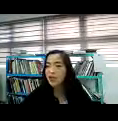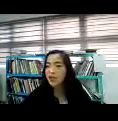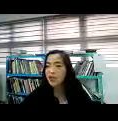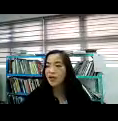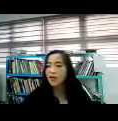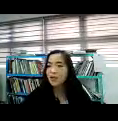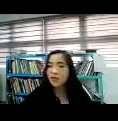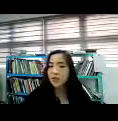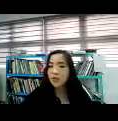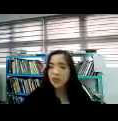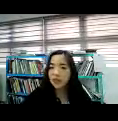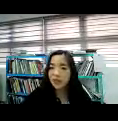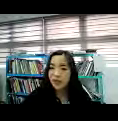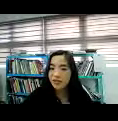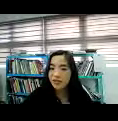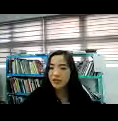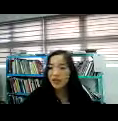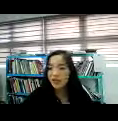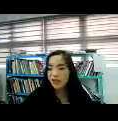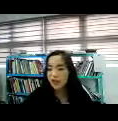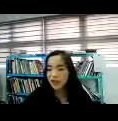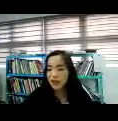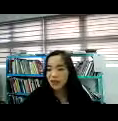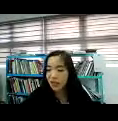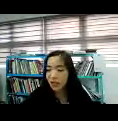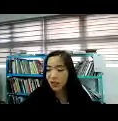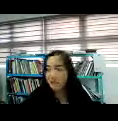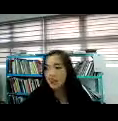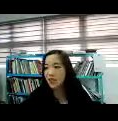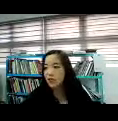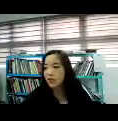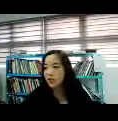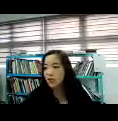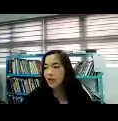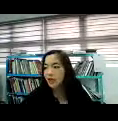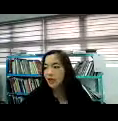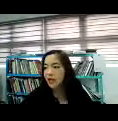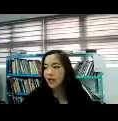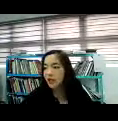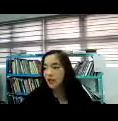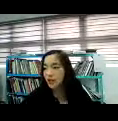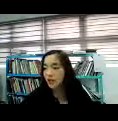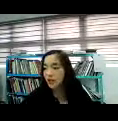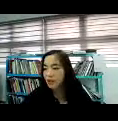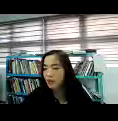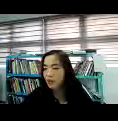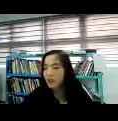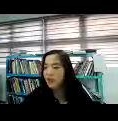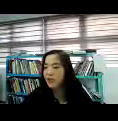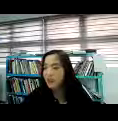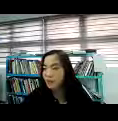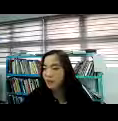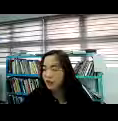library na hindi po siya pwedeng i-scan or hindi siya pwedeng i-digitize. So, ang ginagawa po namin,